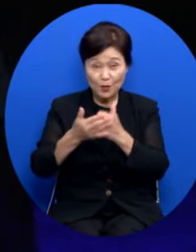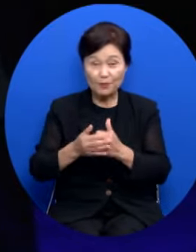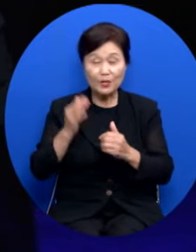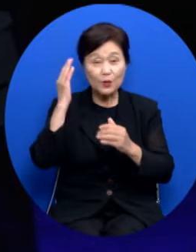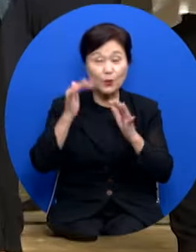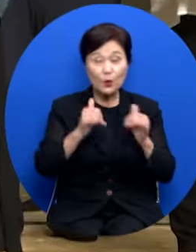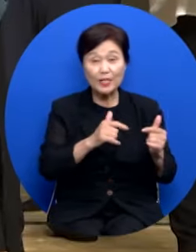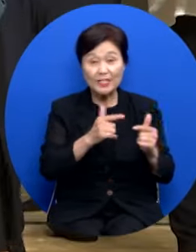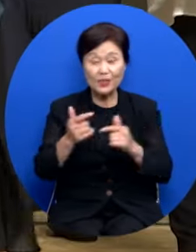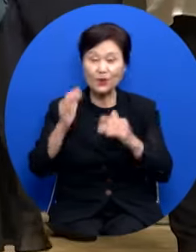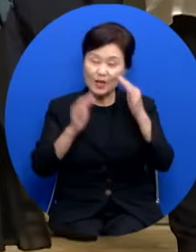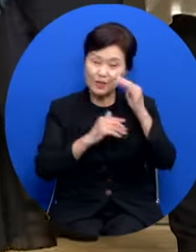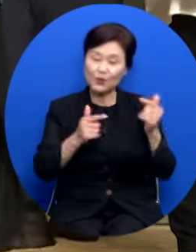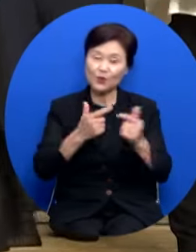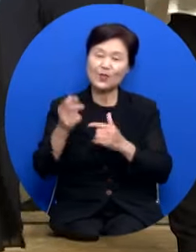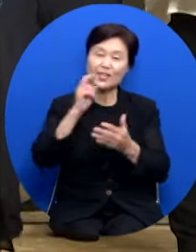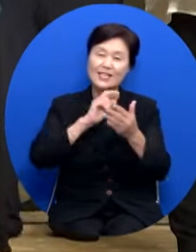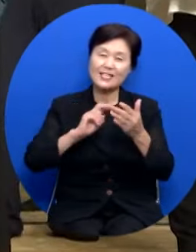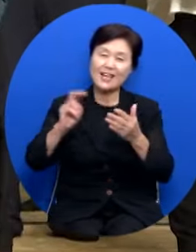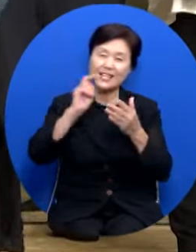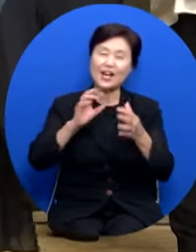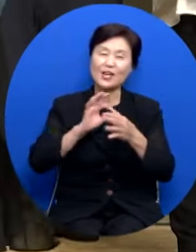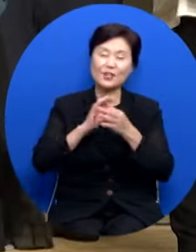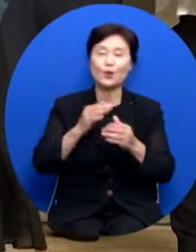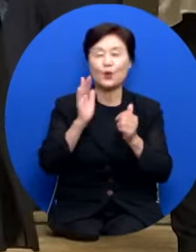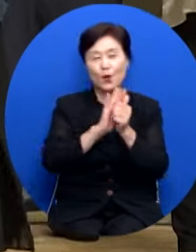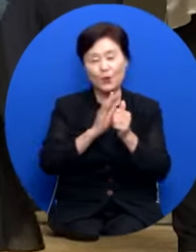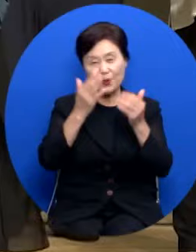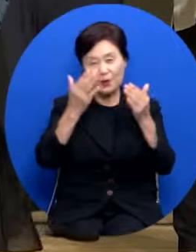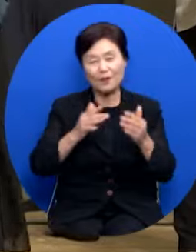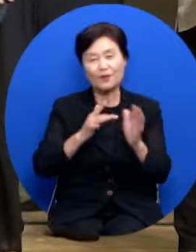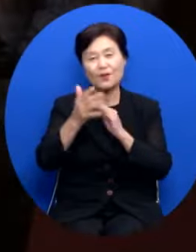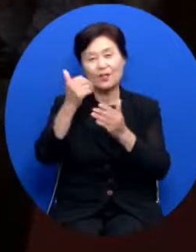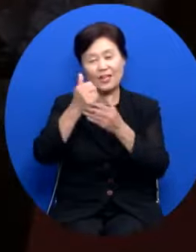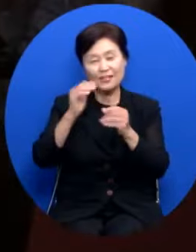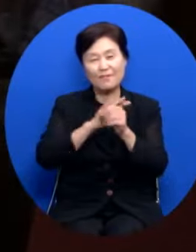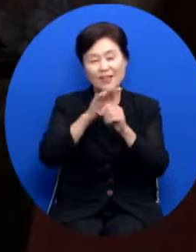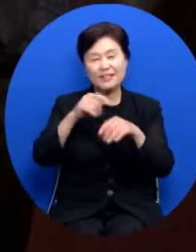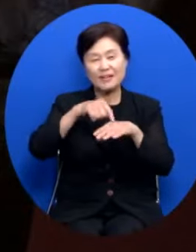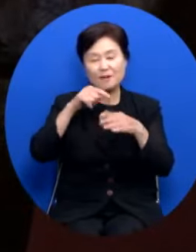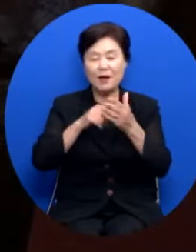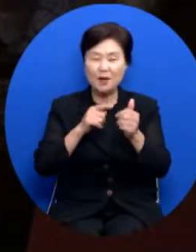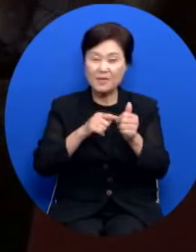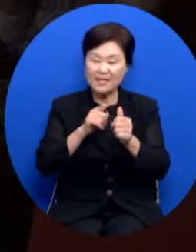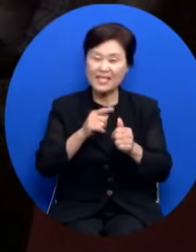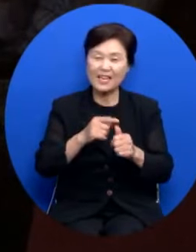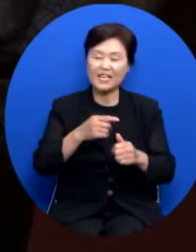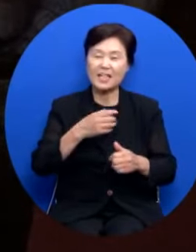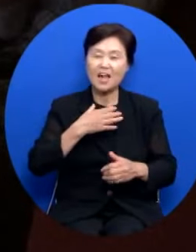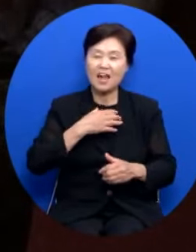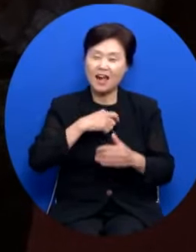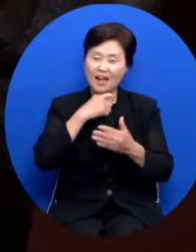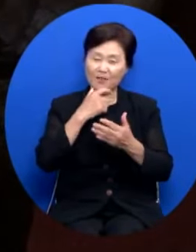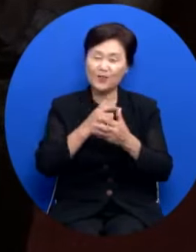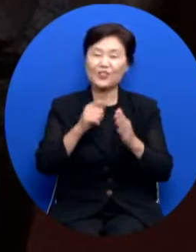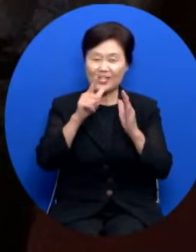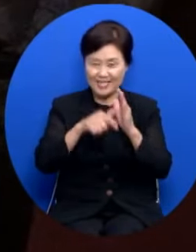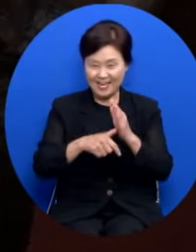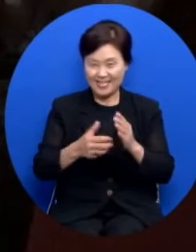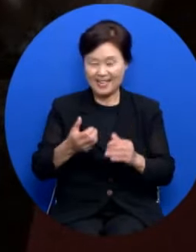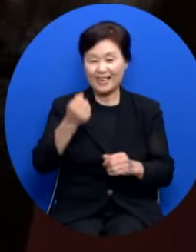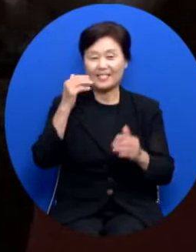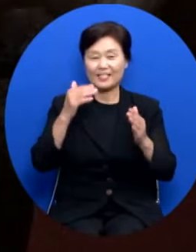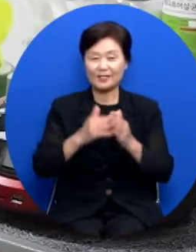성도들은 찬양을 통해 위로를 받고 예수님의 사랑을 마음에 새기는 뜻깊은 시간을 가졌습니다. 제주도에 있는